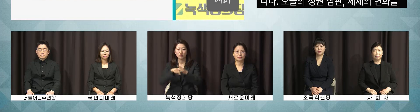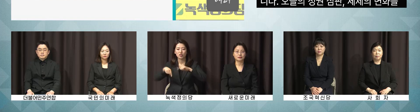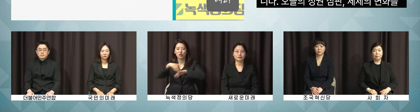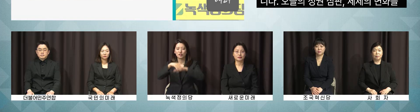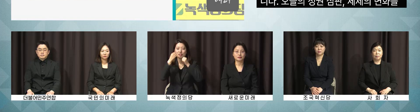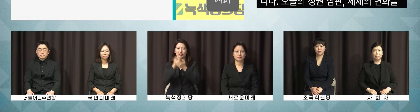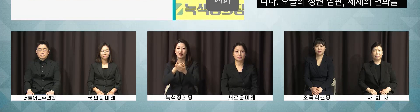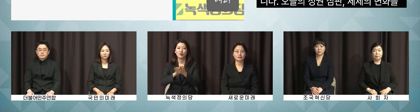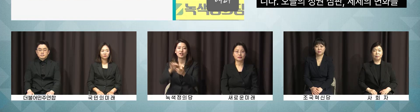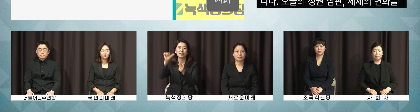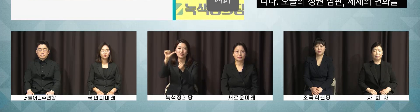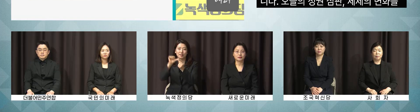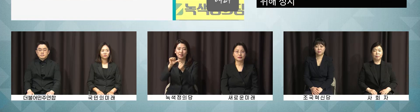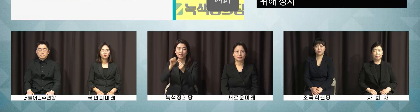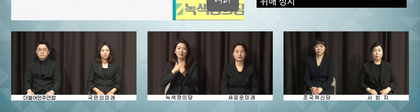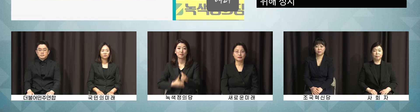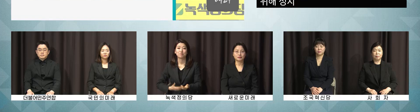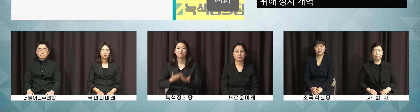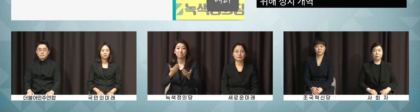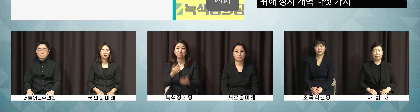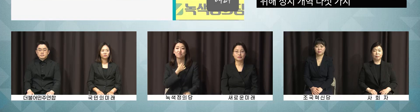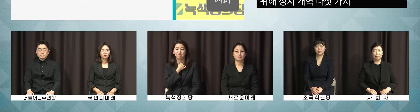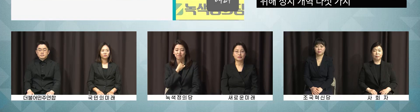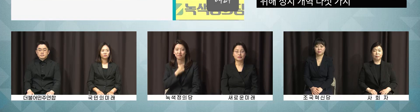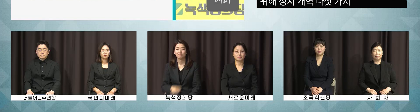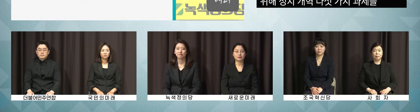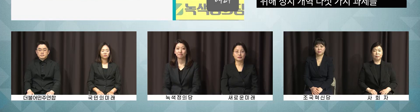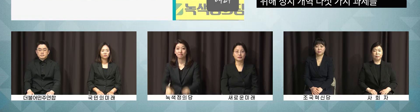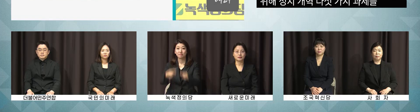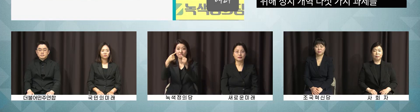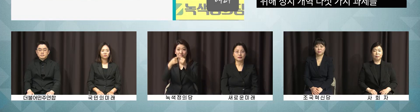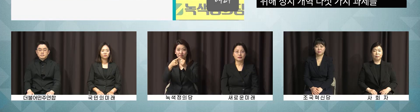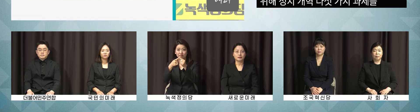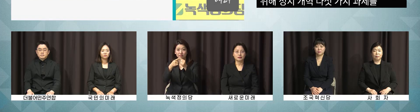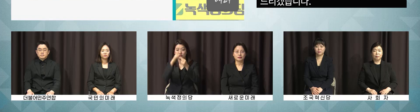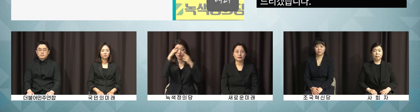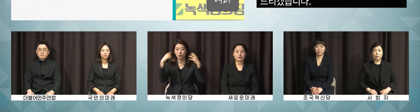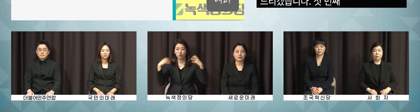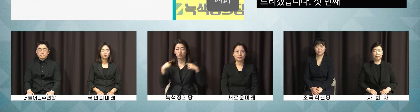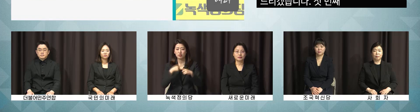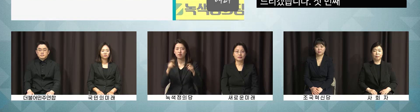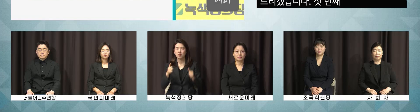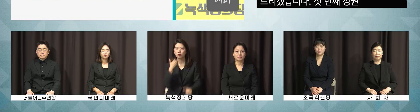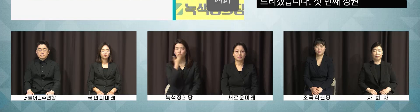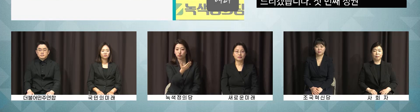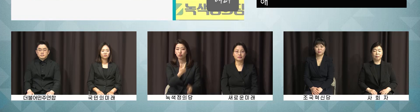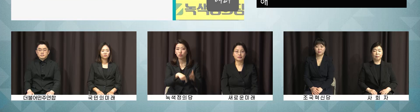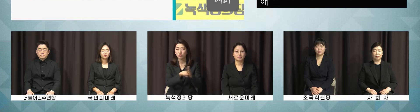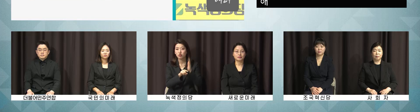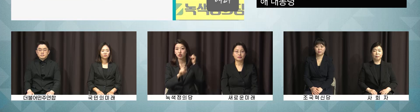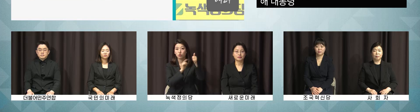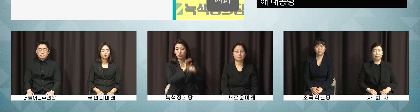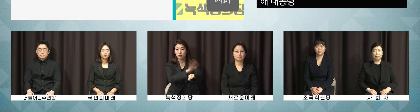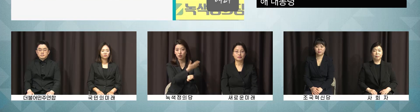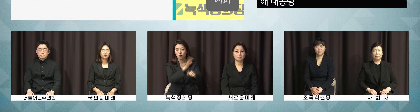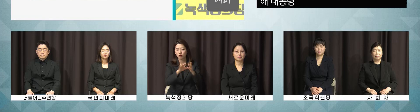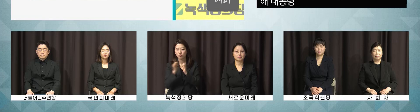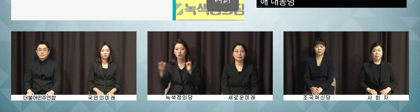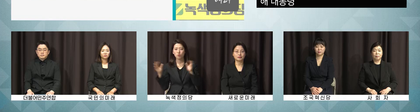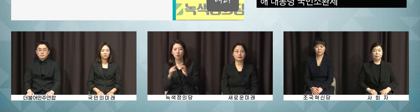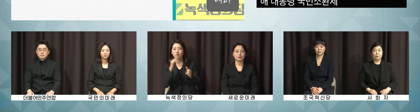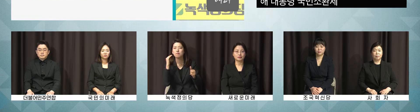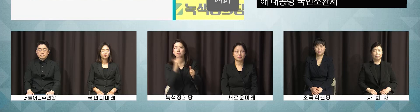5가지 과제를 오늘 제안드리고자 합니다. 첫 번째, 정권 심판을 위해서 대통령 국민 소환제 도입을